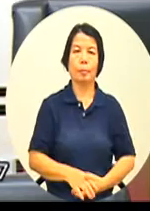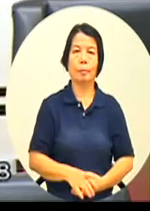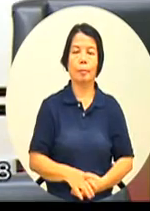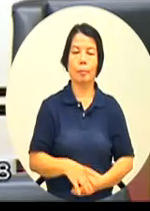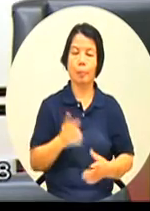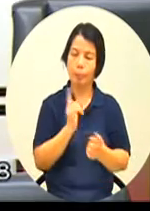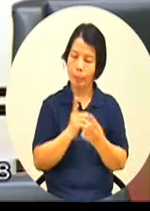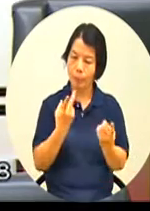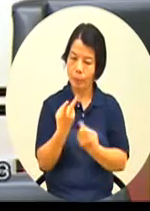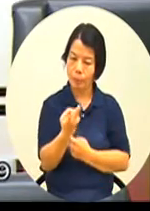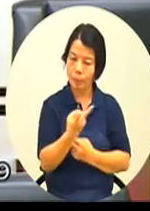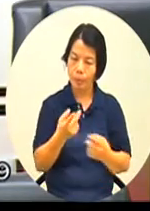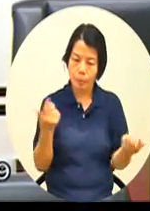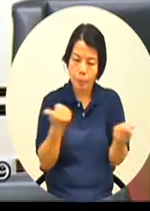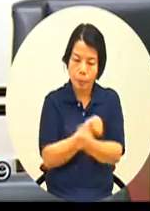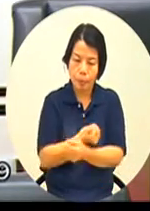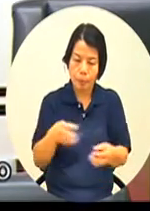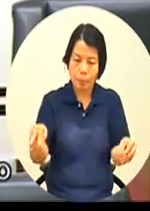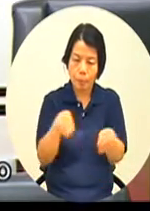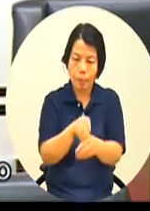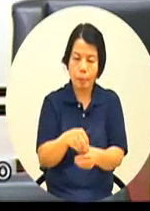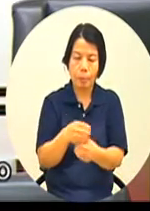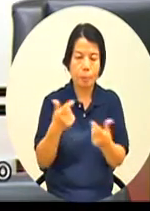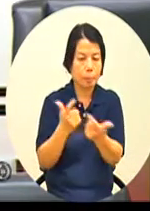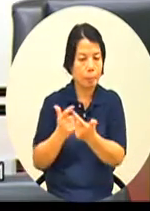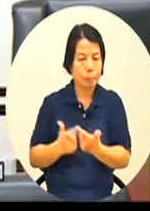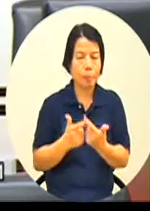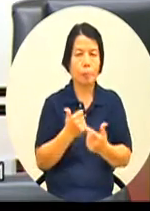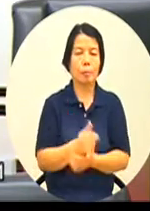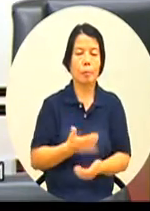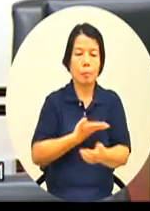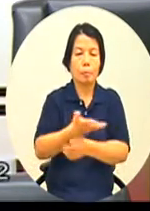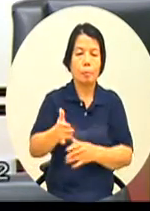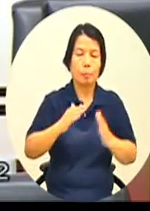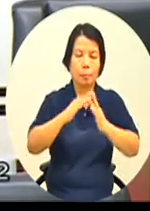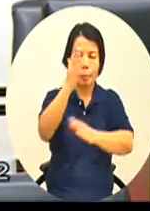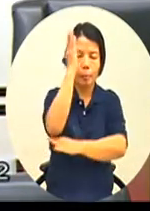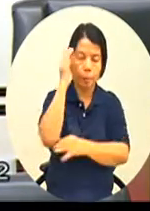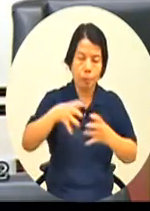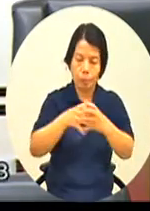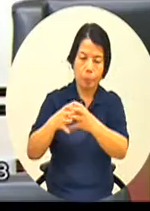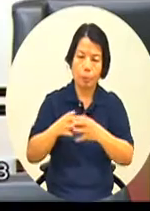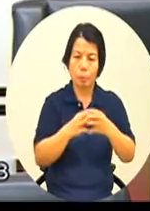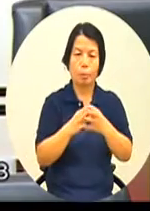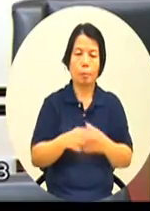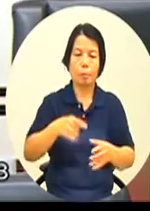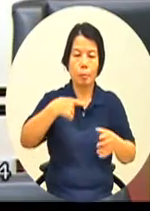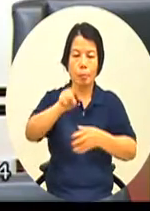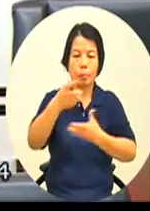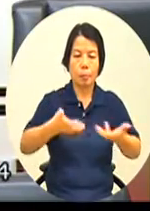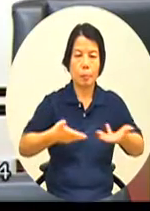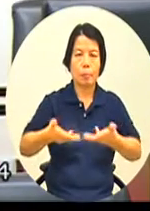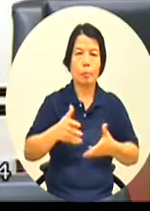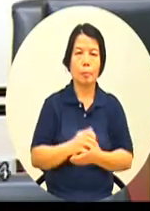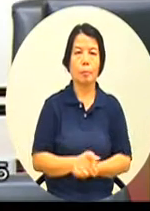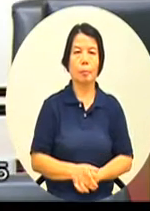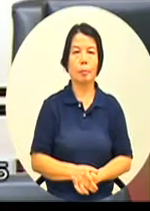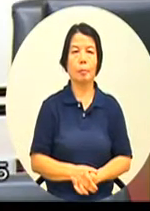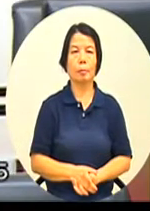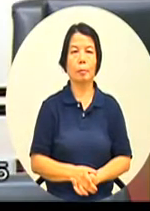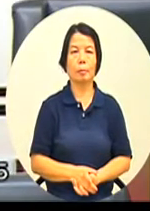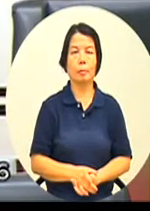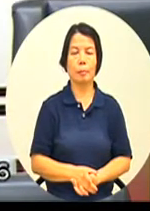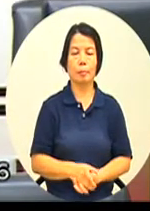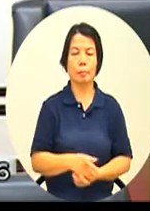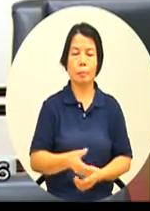互配合的很密切的话，那可以让这一个市政府的团队的执政的施政，可以让